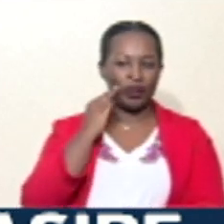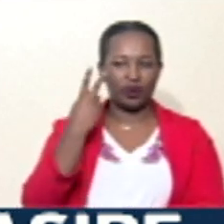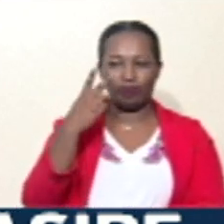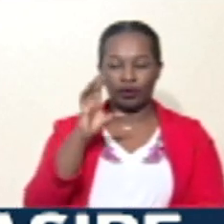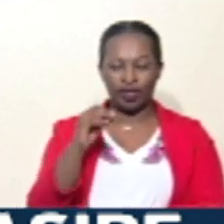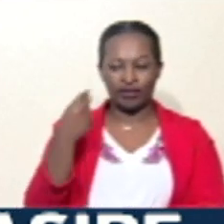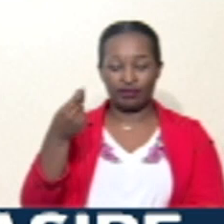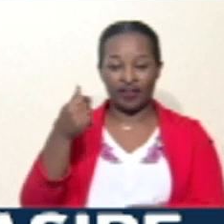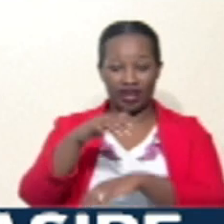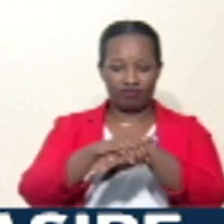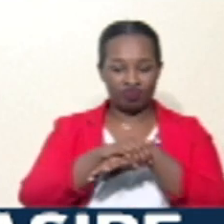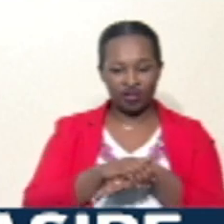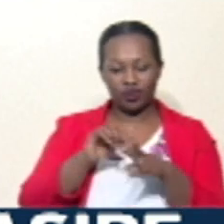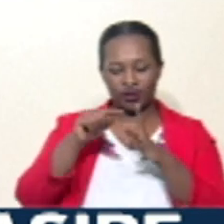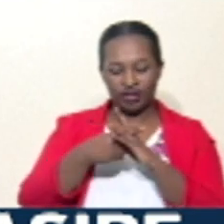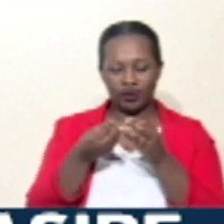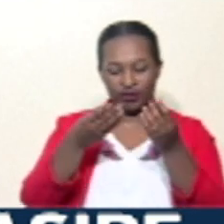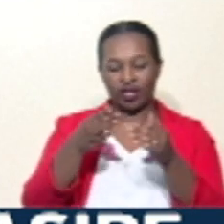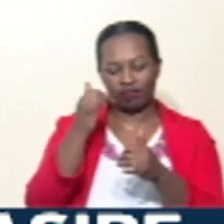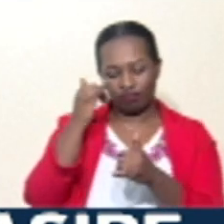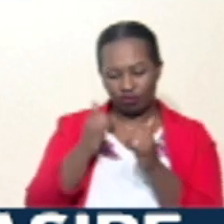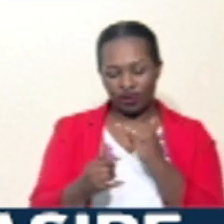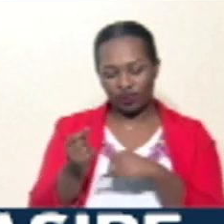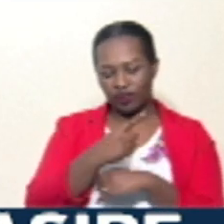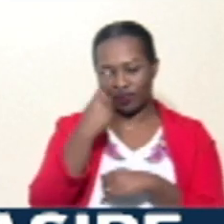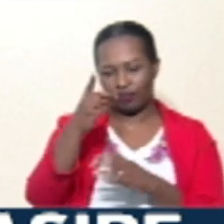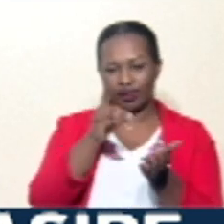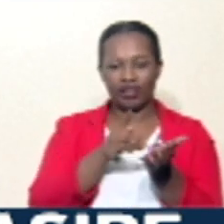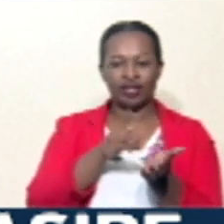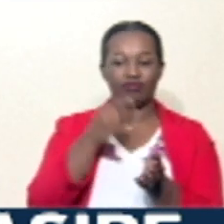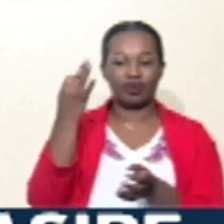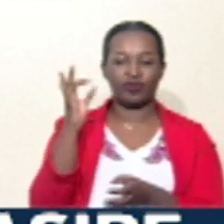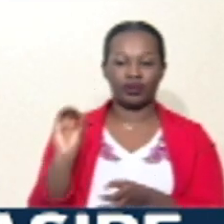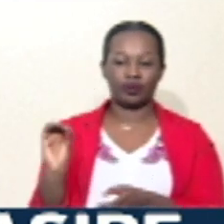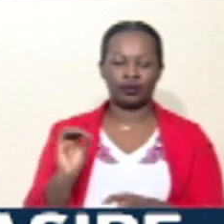z'amapaundi tuzatangira gutanga guhera muri Mutarama ku itariki 30.